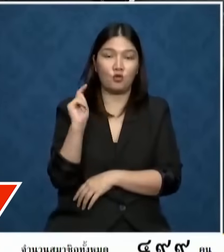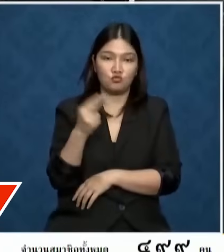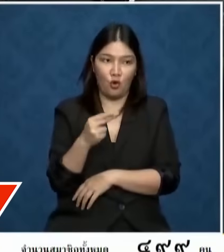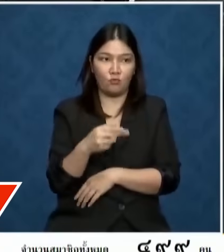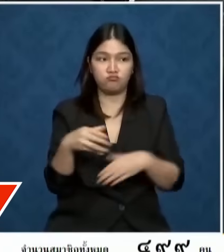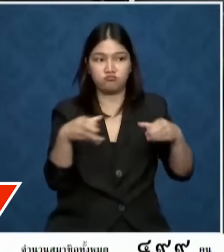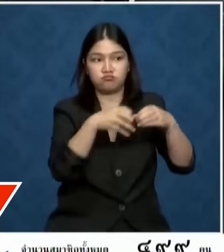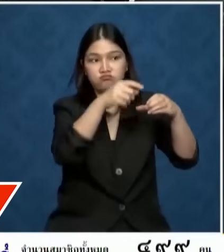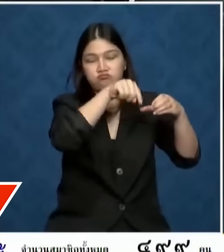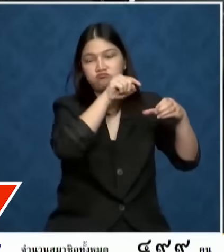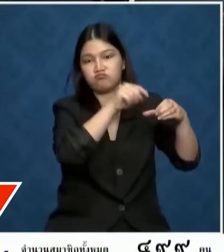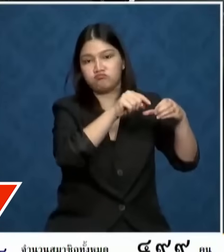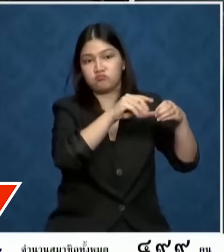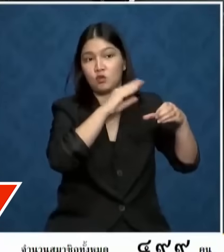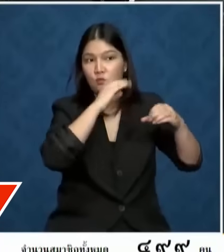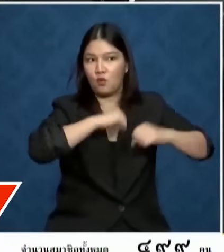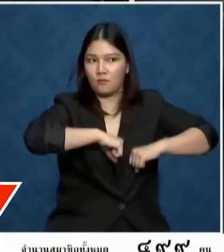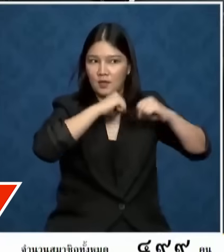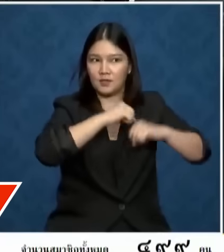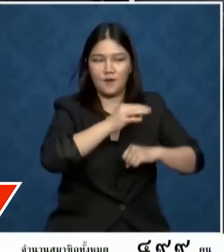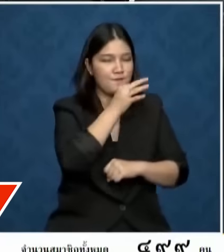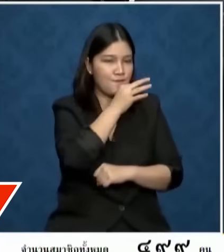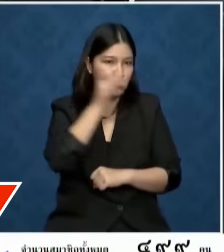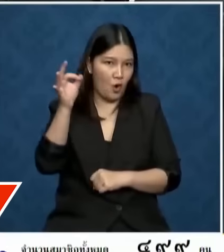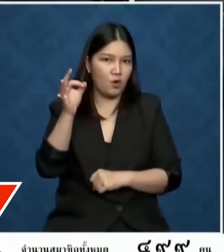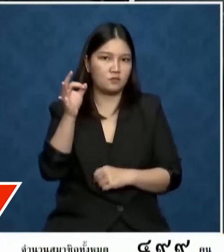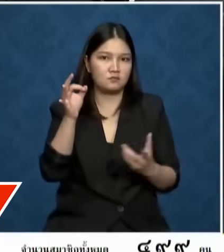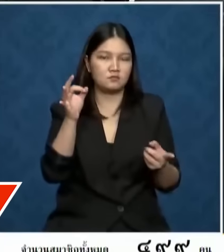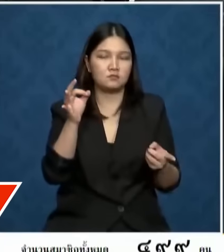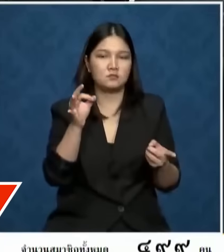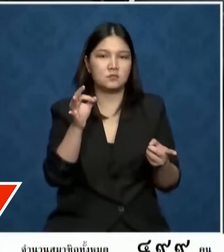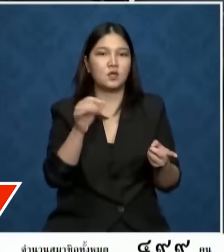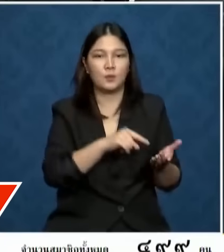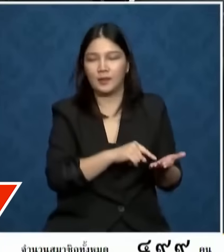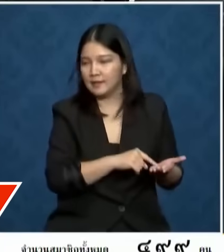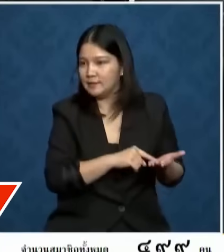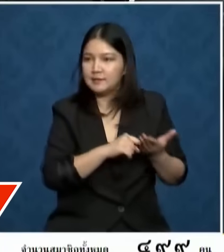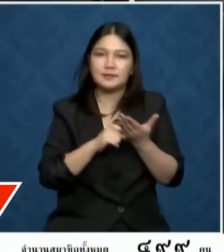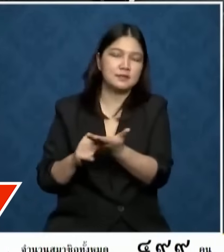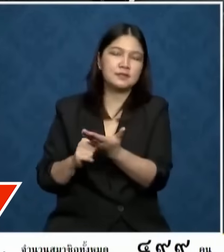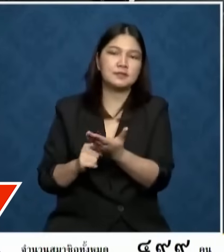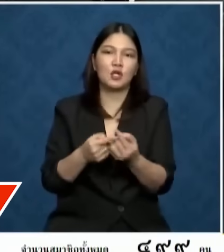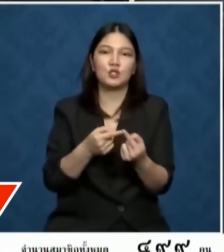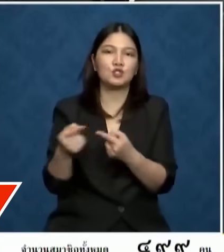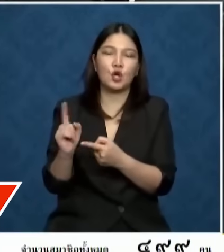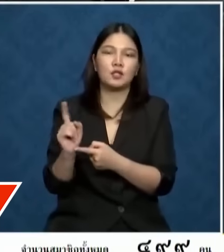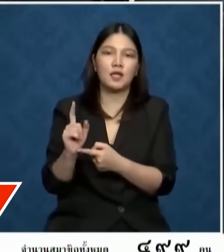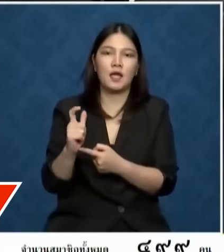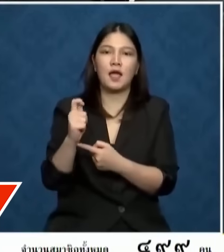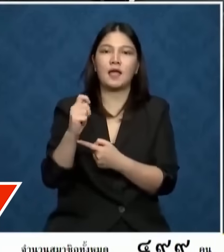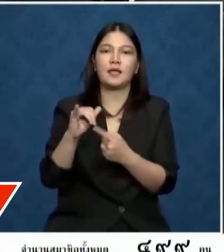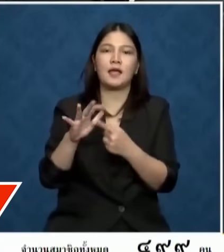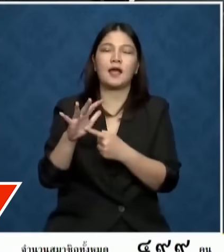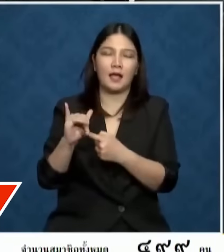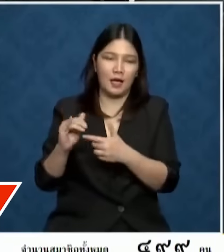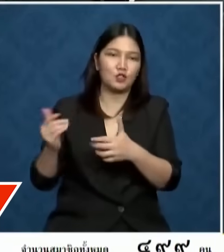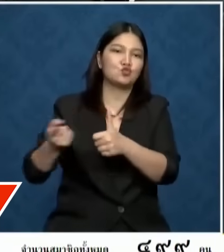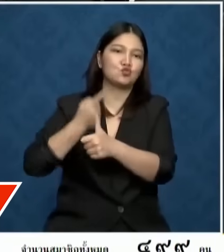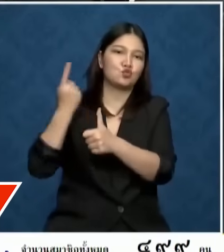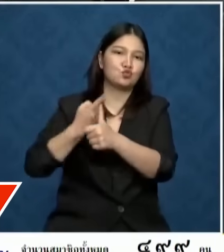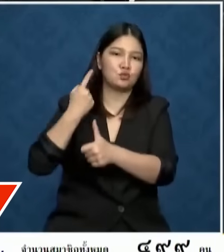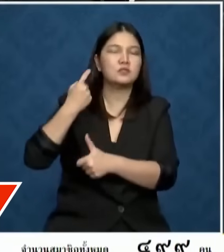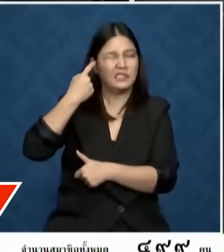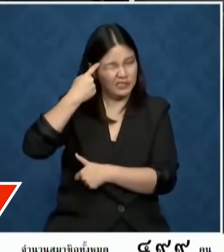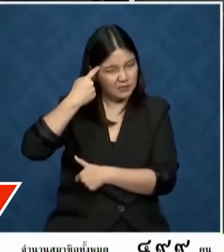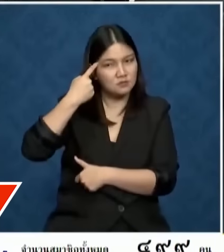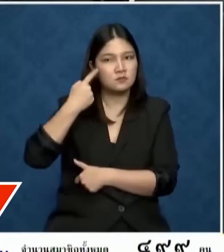ปปทนั้นมีมติยืนยันให้ฟ้องนั้นนะครับก็ให้ส่งร่างนั้นไปวินิจฉัยโดยอัยการสูงสุดเรื่องนี้ก็เป็นเหตุ